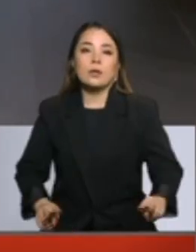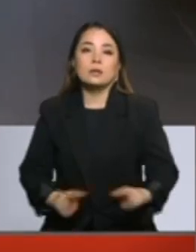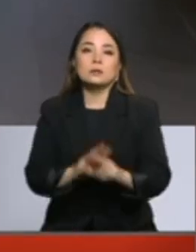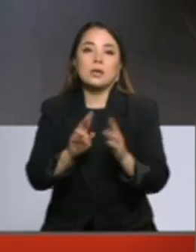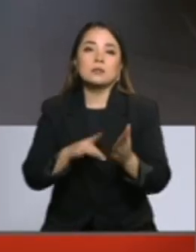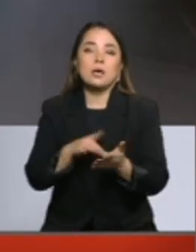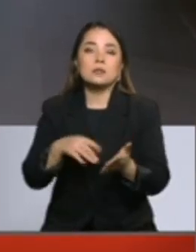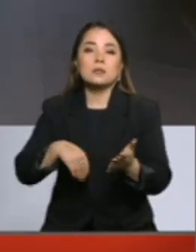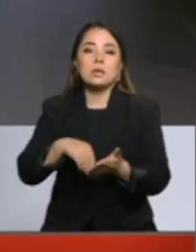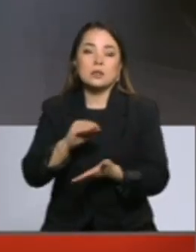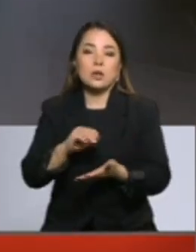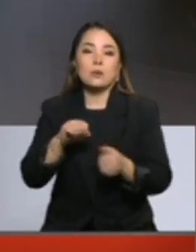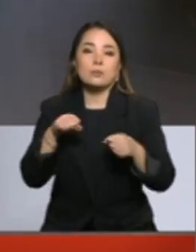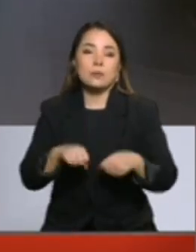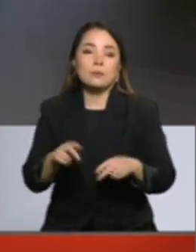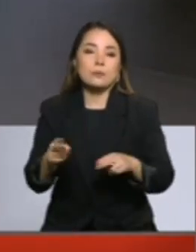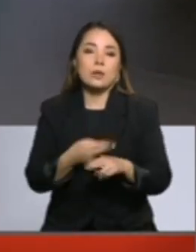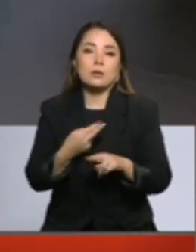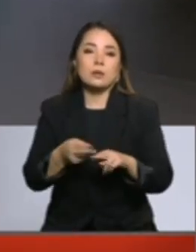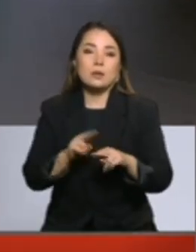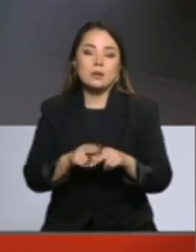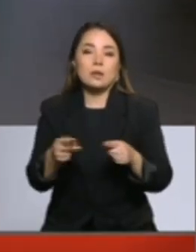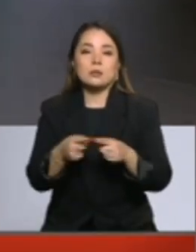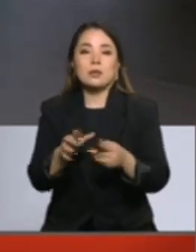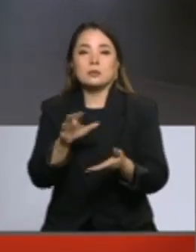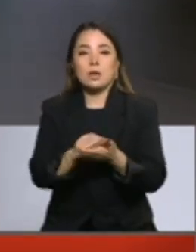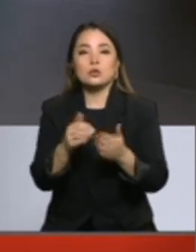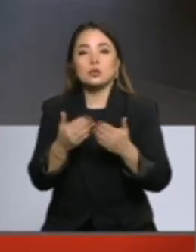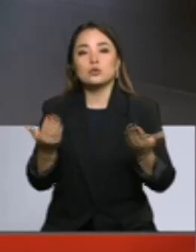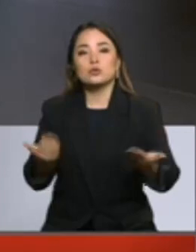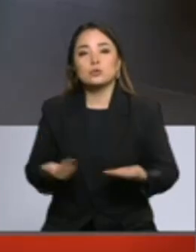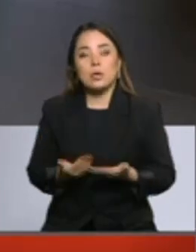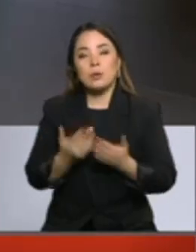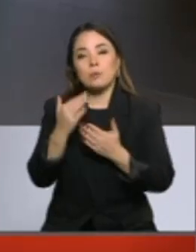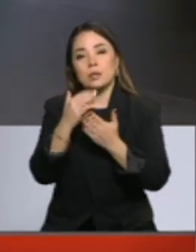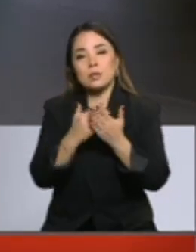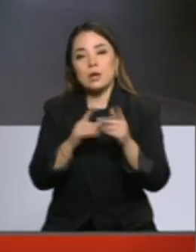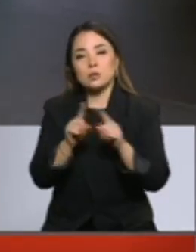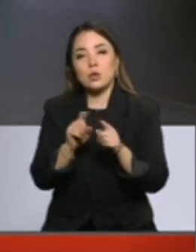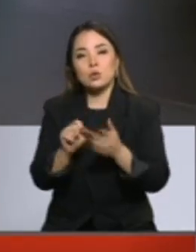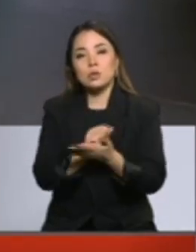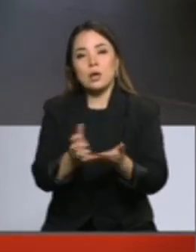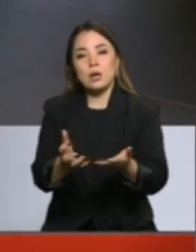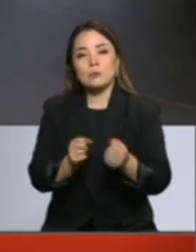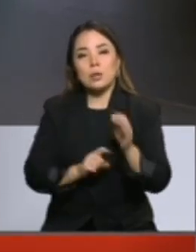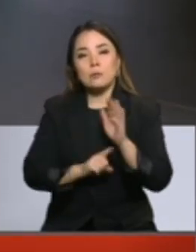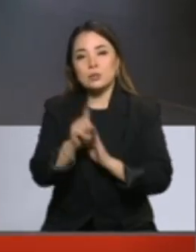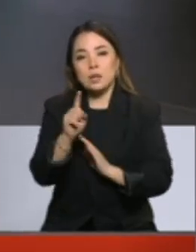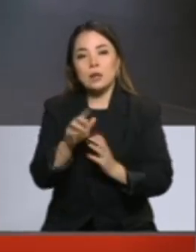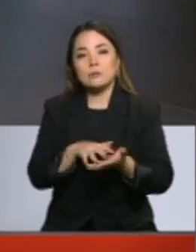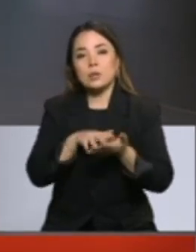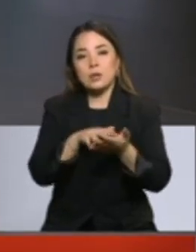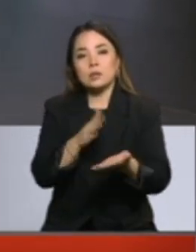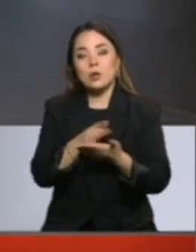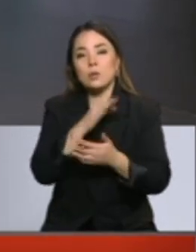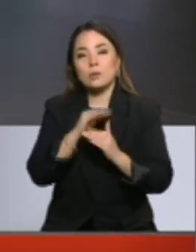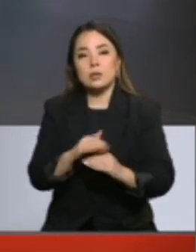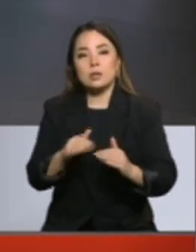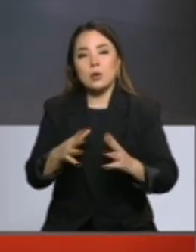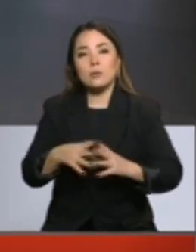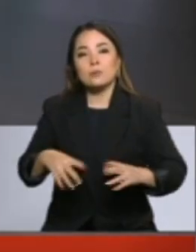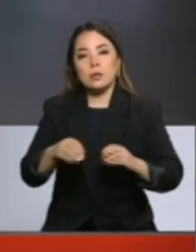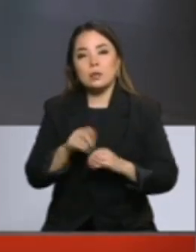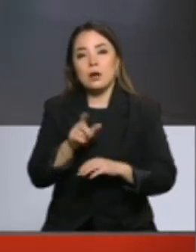Астанада сатып алу құқығынсыз жалға берілетін тұрғын үй бағдарламасы бойынша құжаттарды қабылдау басталды. Баспанаға өтінімді көп балалы отбасылар